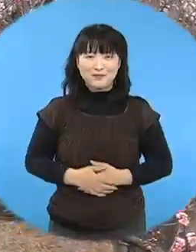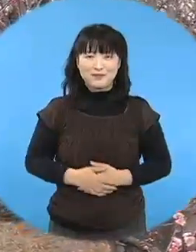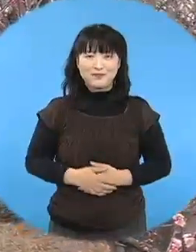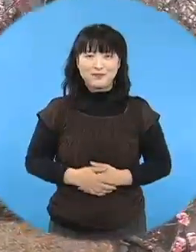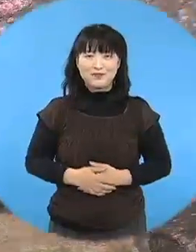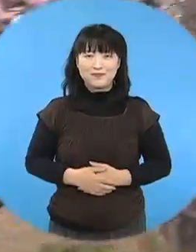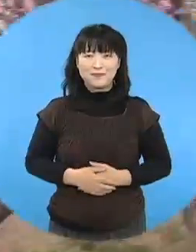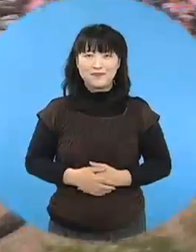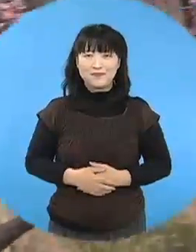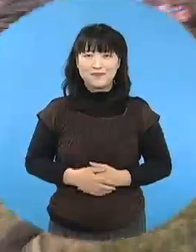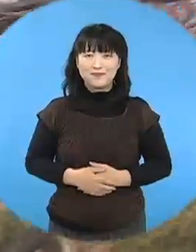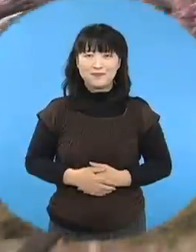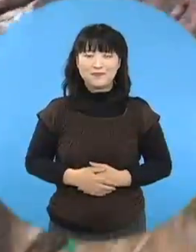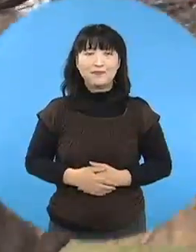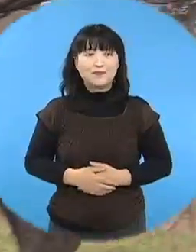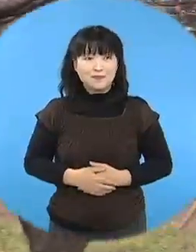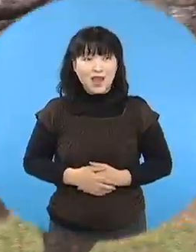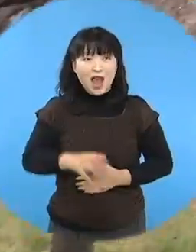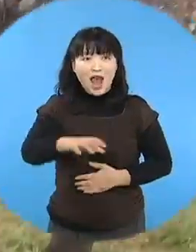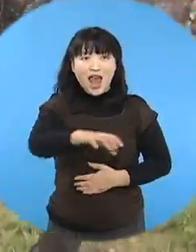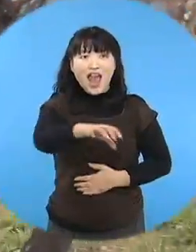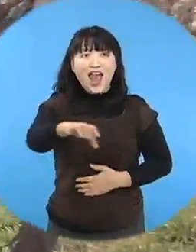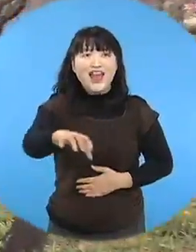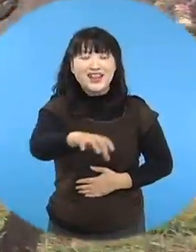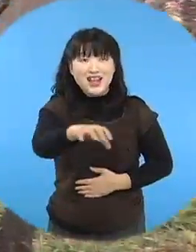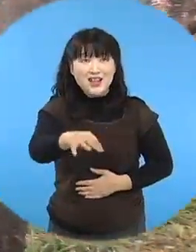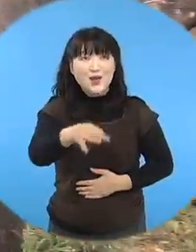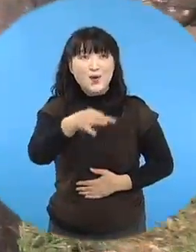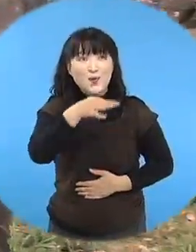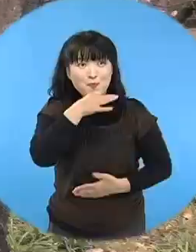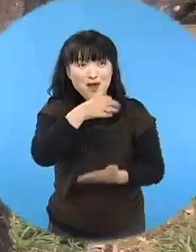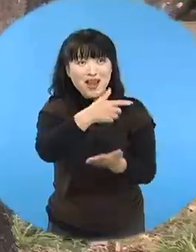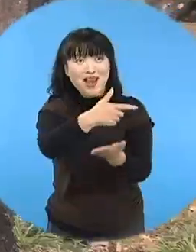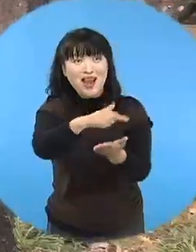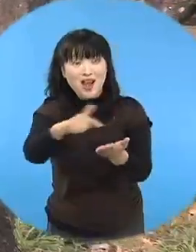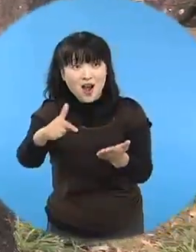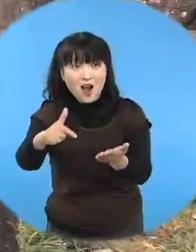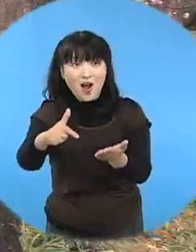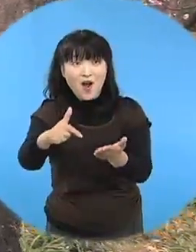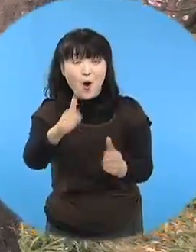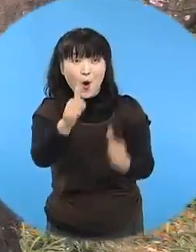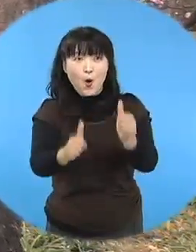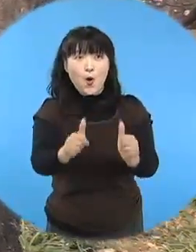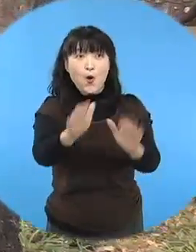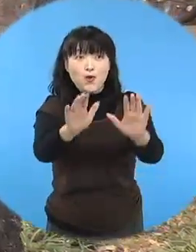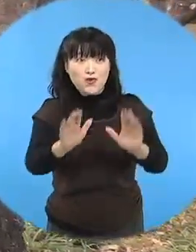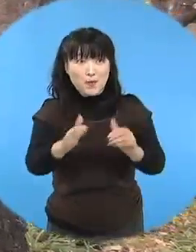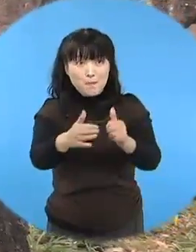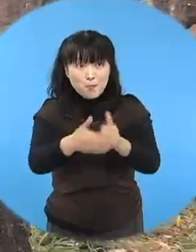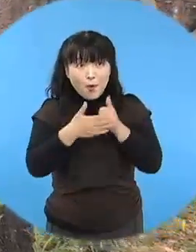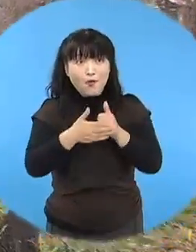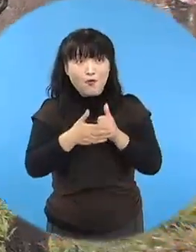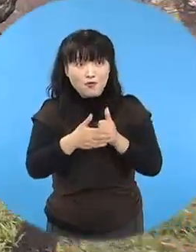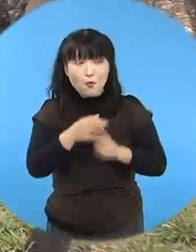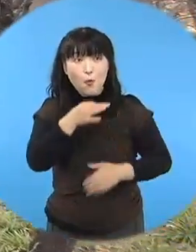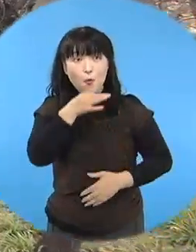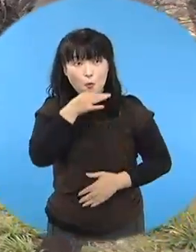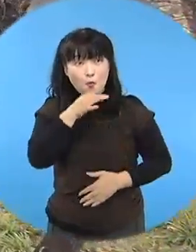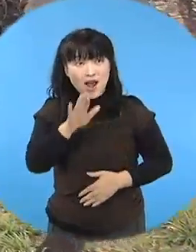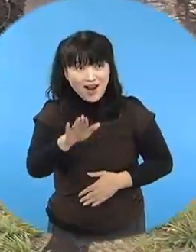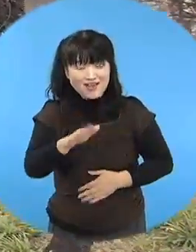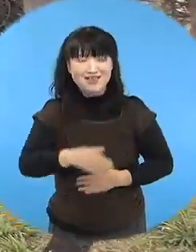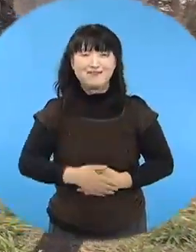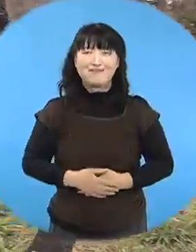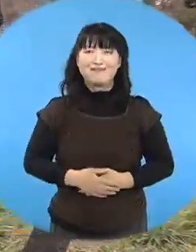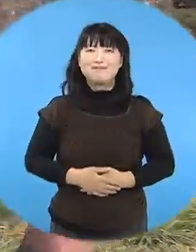園内には様々な梅があるんですが、 受験にご利益がありそうな梅がある